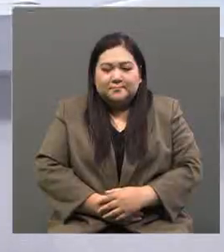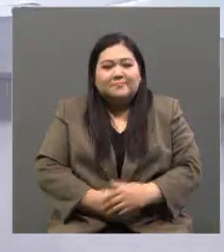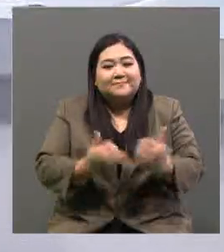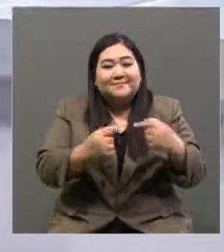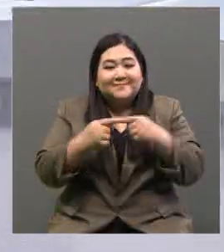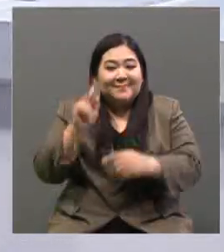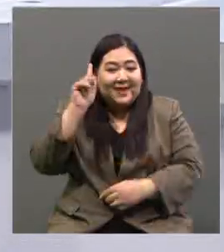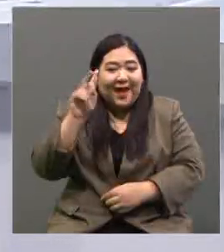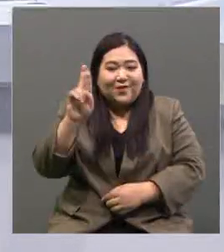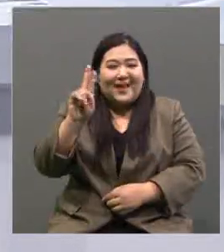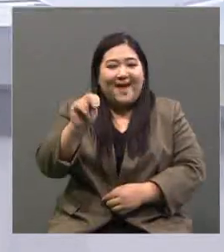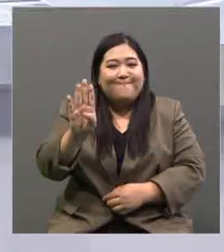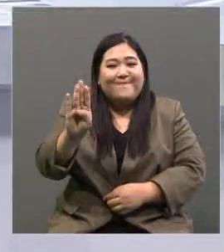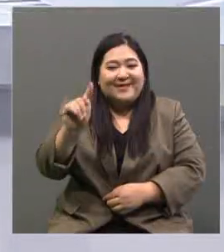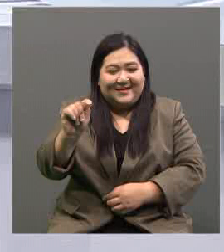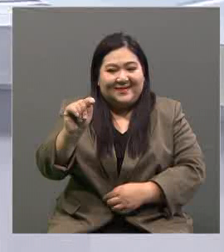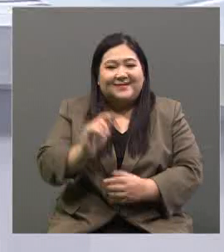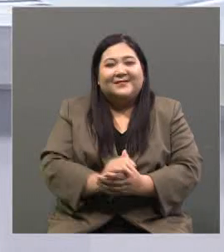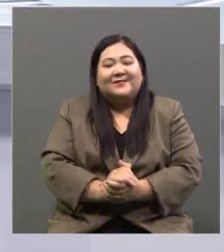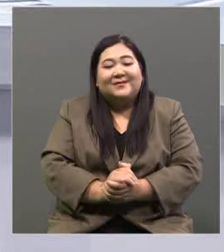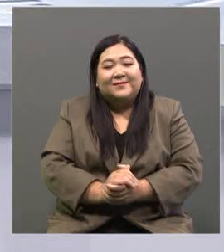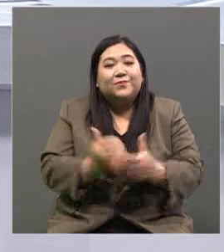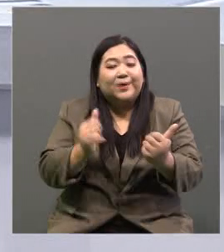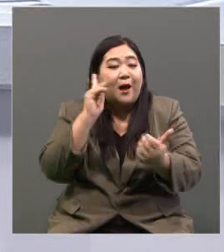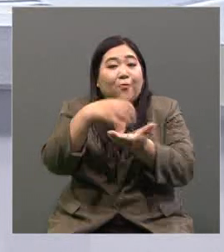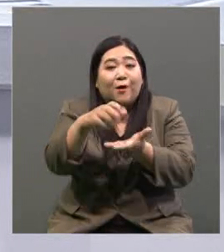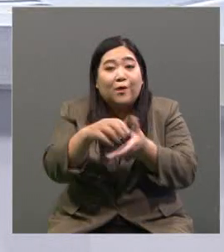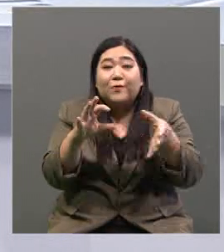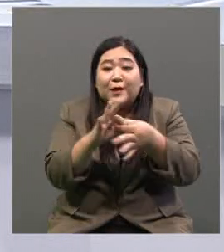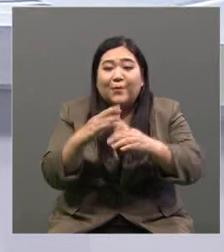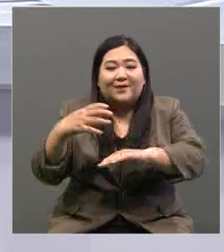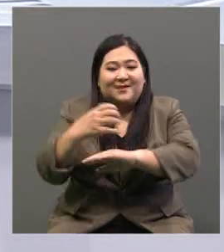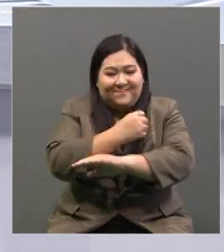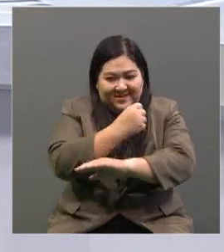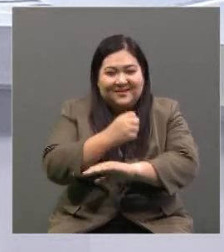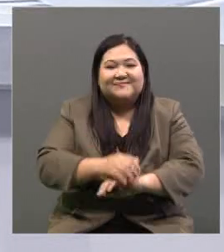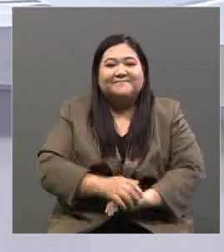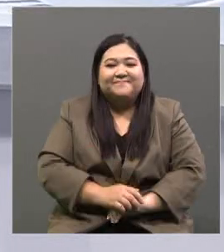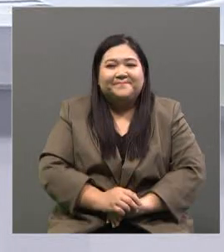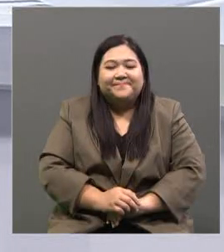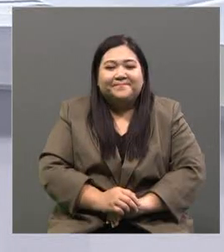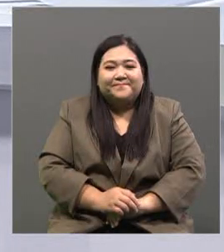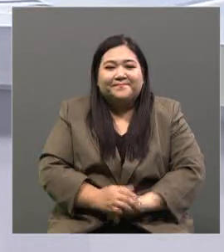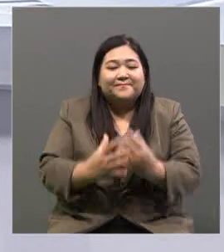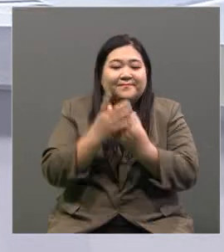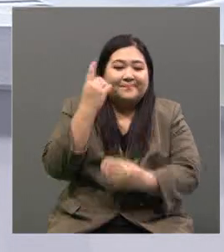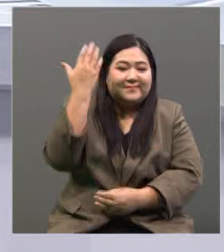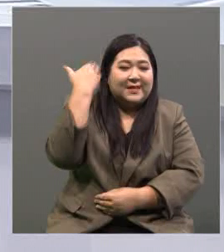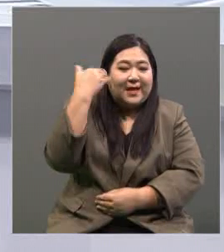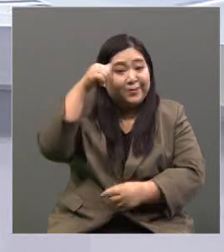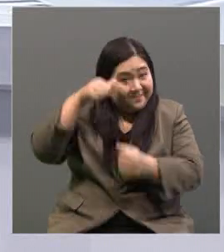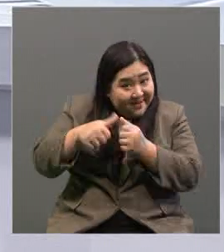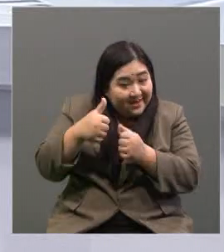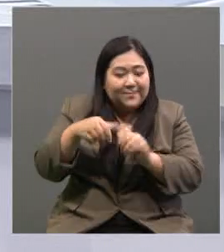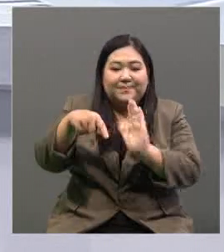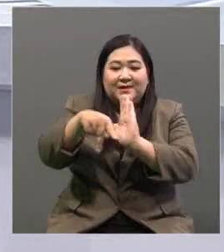ครับติดตาม MBT News ภาคเที่ยงกันต่อนะครับมาคุยข่าวในเรื่องของการเมืองกันบ้างอย่างที่บอกไปว่าเมื่อสัปดาห์ที่แล้วถ้าเกิดจำได